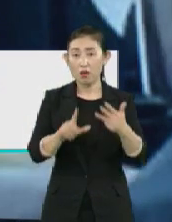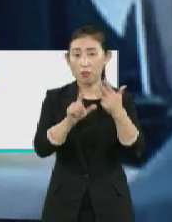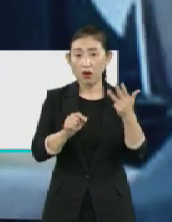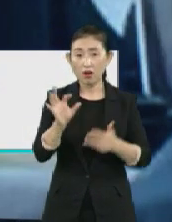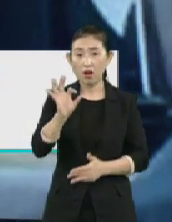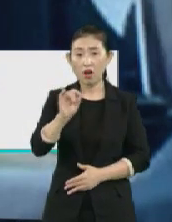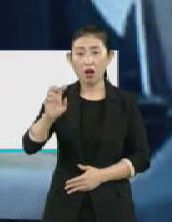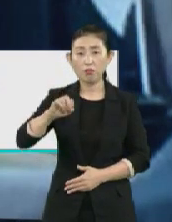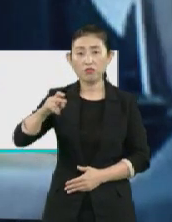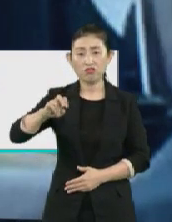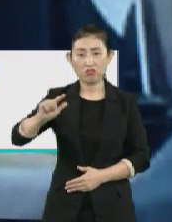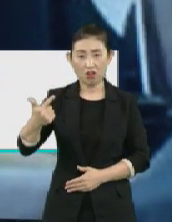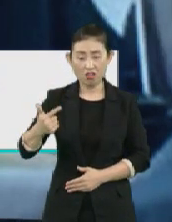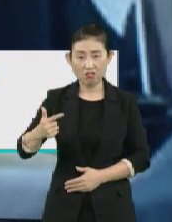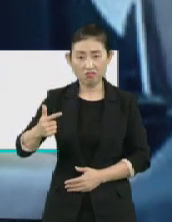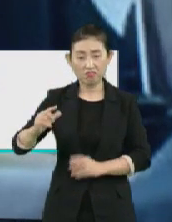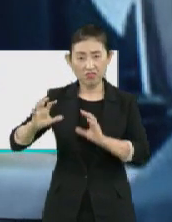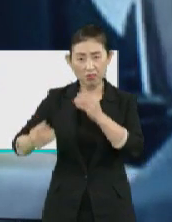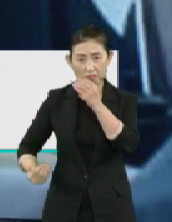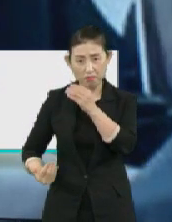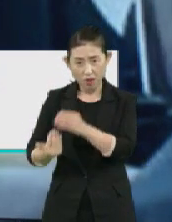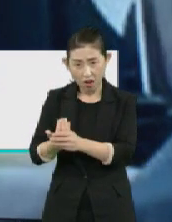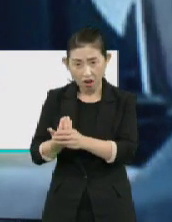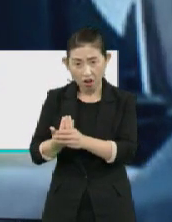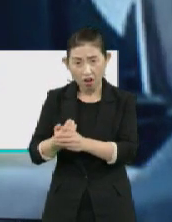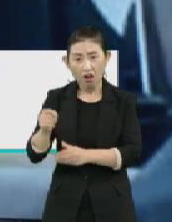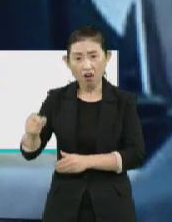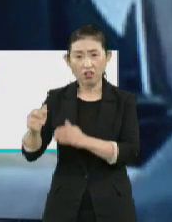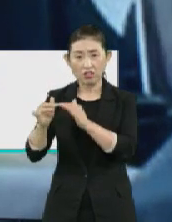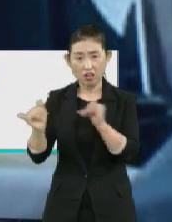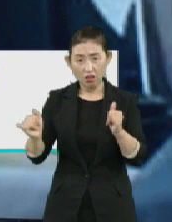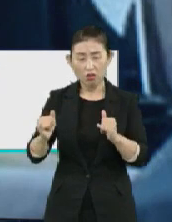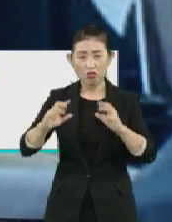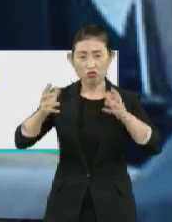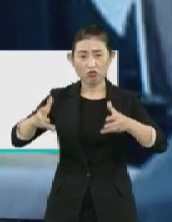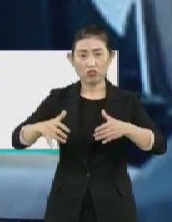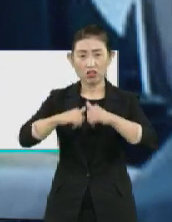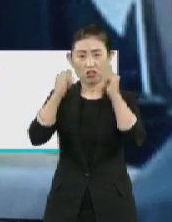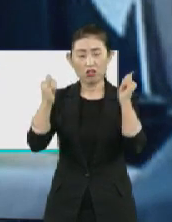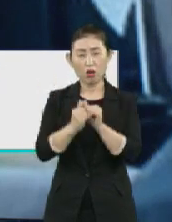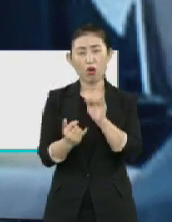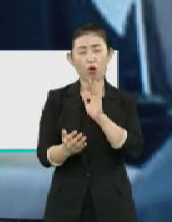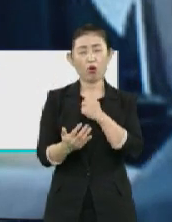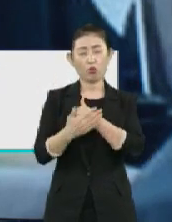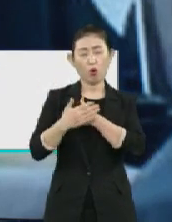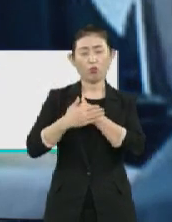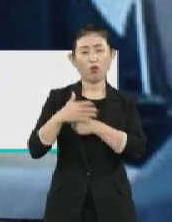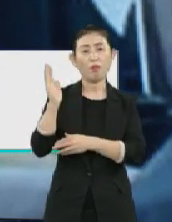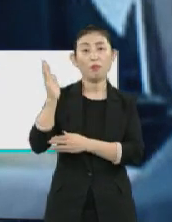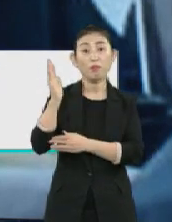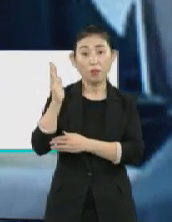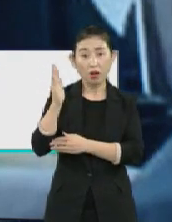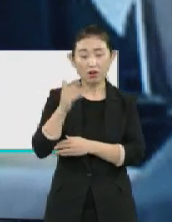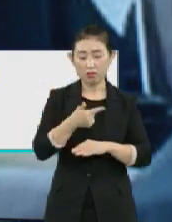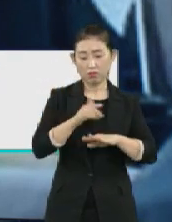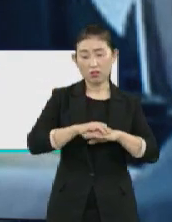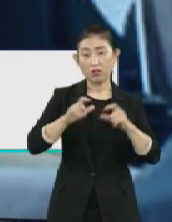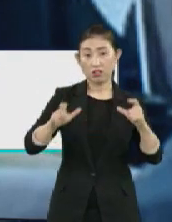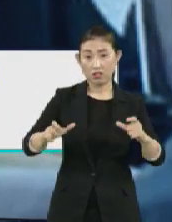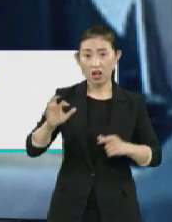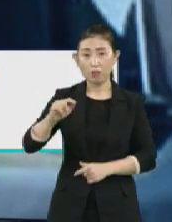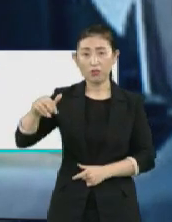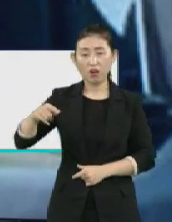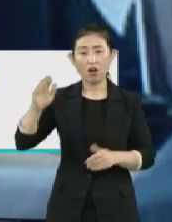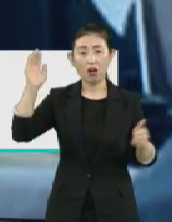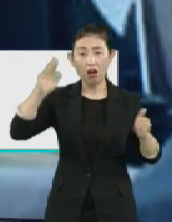지난 8월 아프가니스탄 사태 이후 많은 아프가니스탄인이 국제사회에 도움을 호소하고 있죠. 대전에도 아프가니스탄